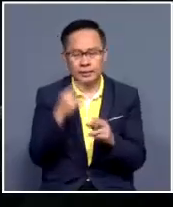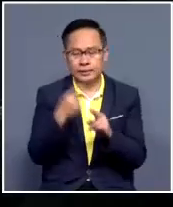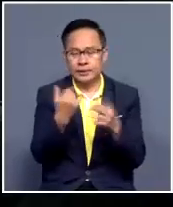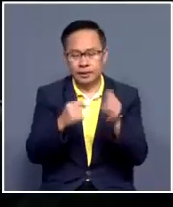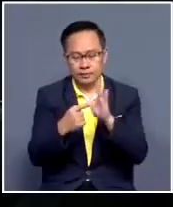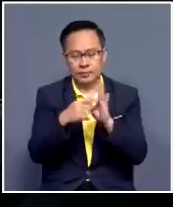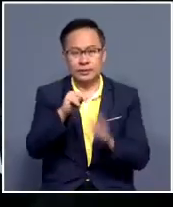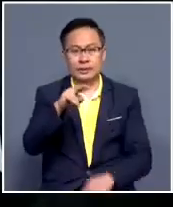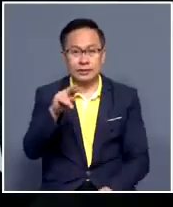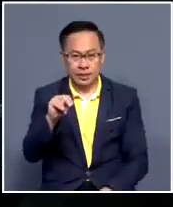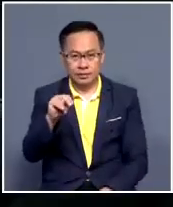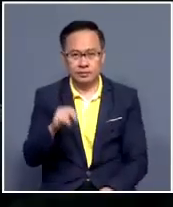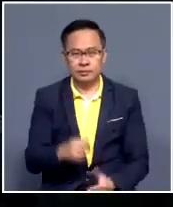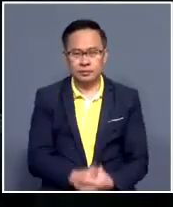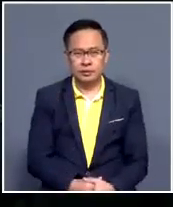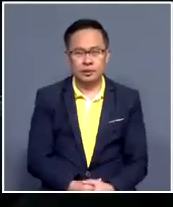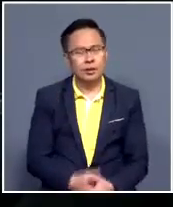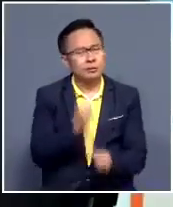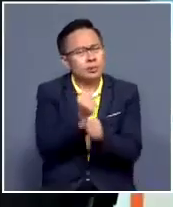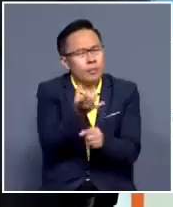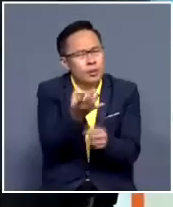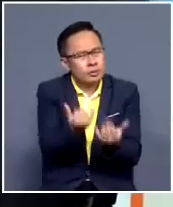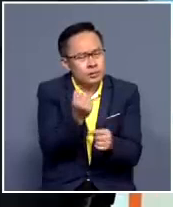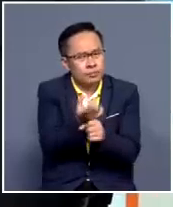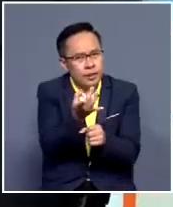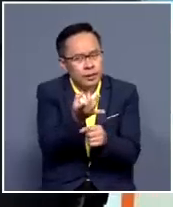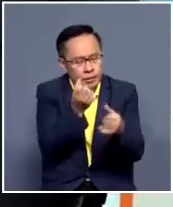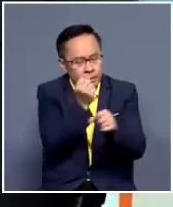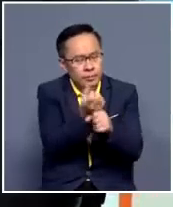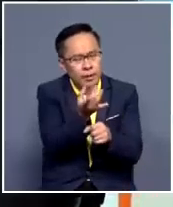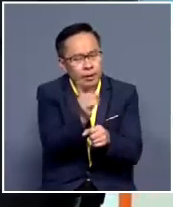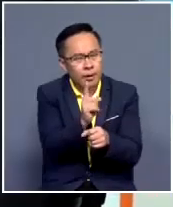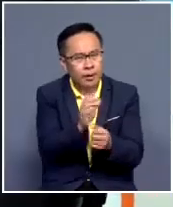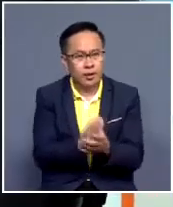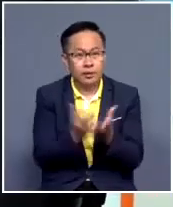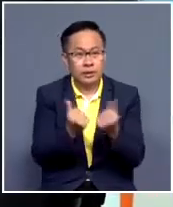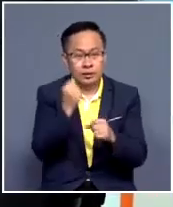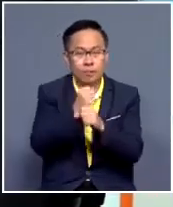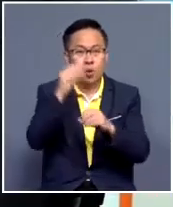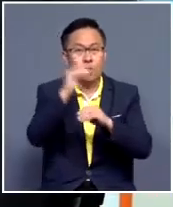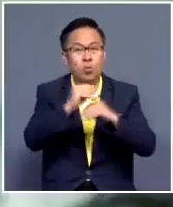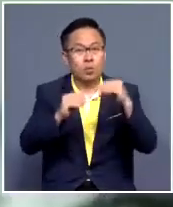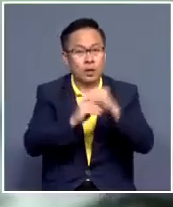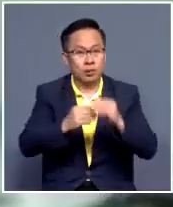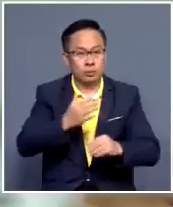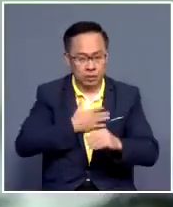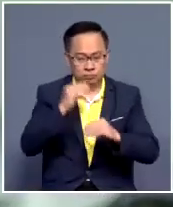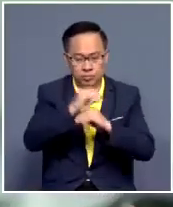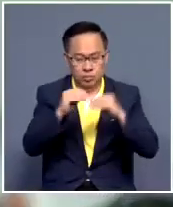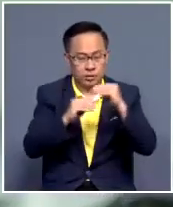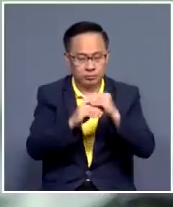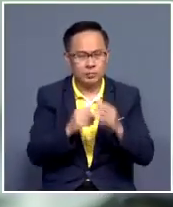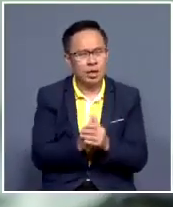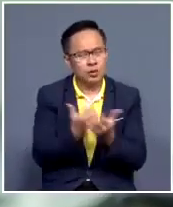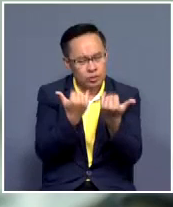ชื่อว่าศิรพัฒน์เยี่ยมดีค่ะ แนนทำอะไรอยู่เอ่ย ก็ตอนนี้นะคะก็กำลังทำโปรเจกต์ของตัวเองค่ะ ตอนนี้เราได้เรียน